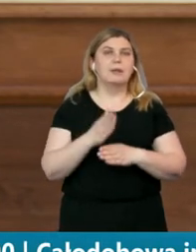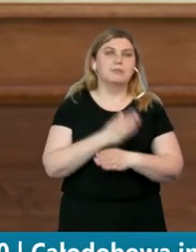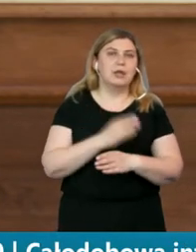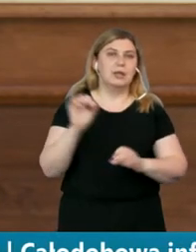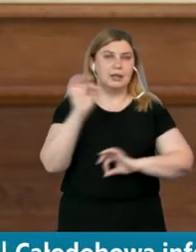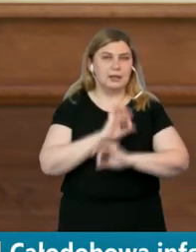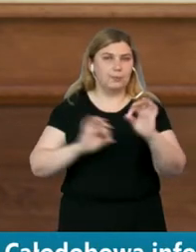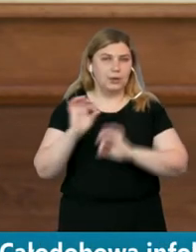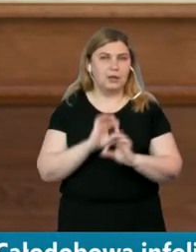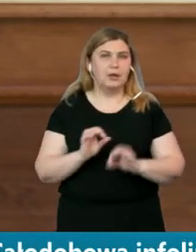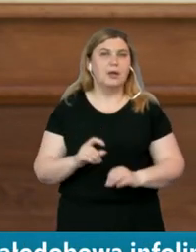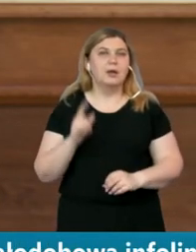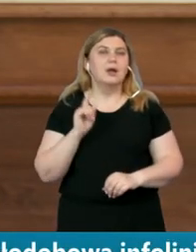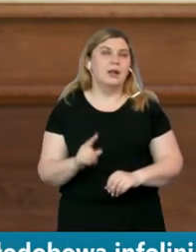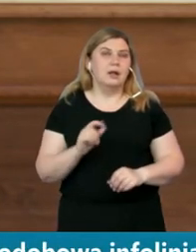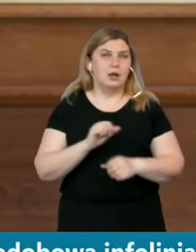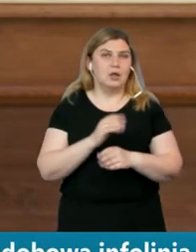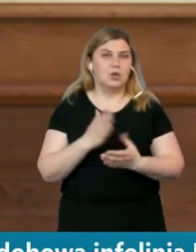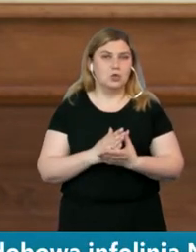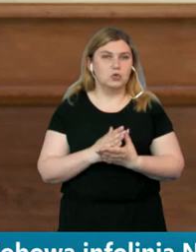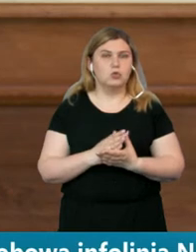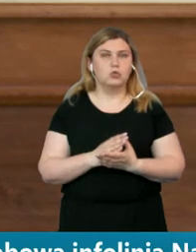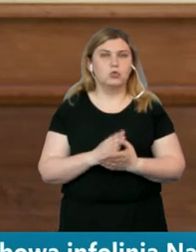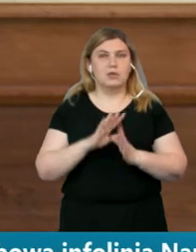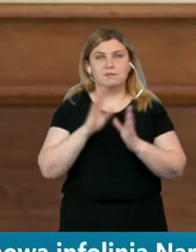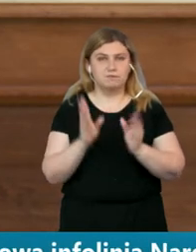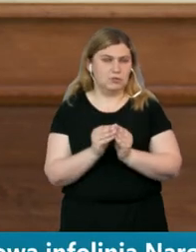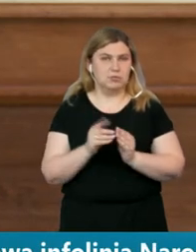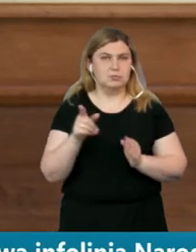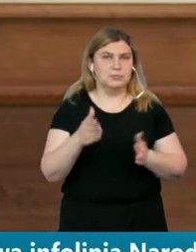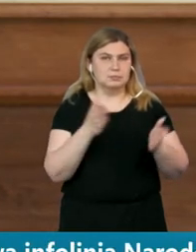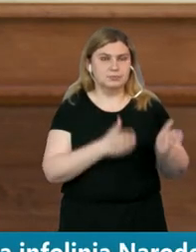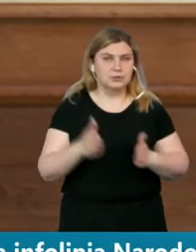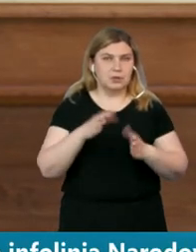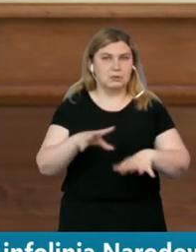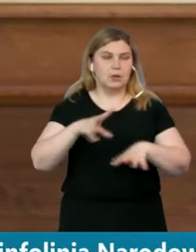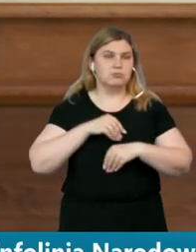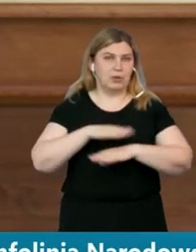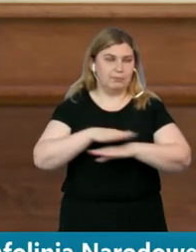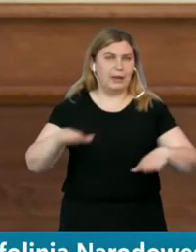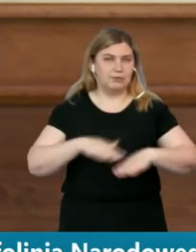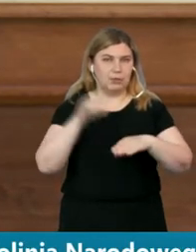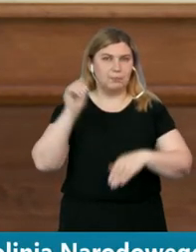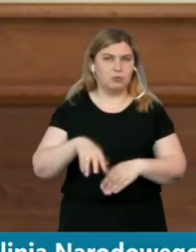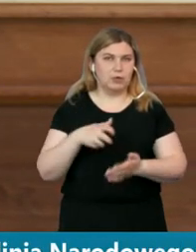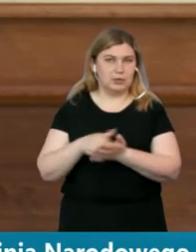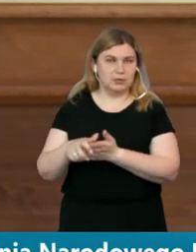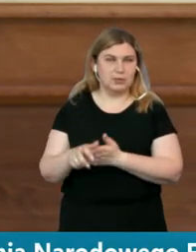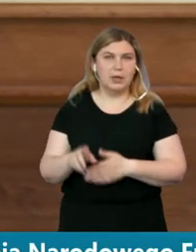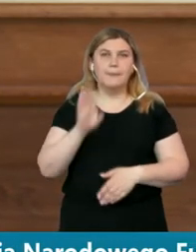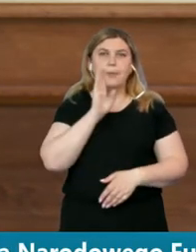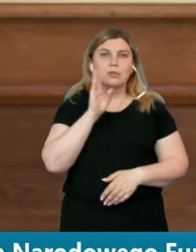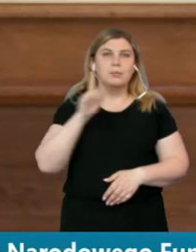ale już jest ze całą infrastrukturą gotową do przyjęcia plażowiczów, podobnie